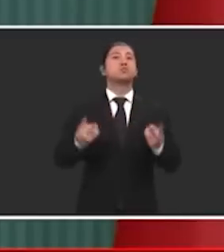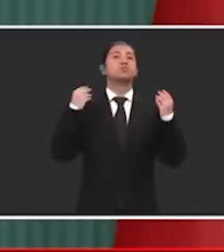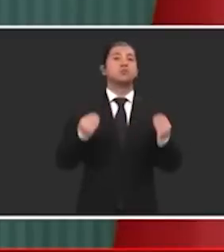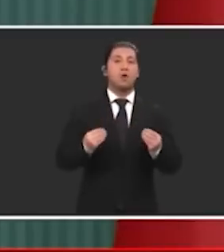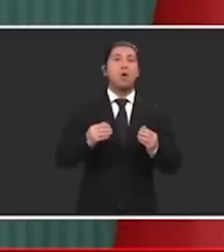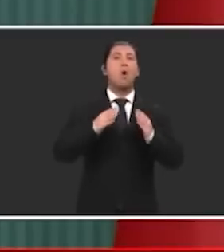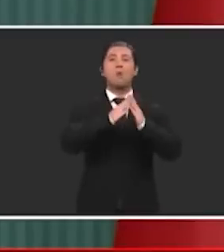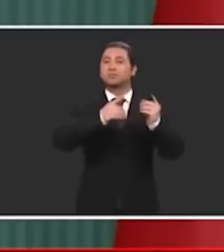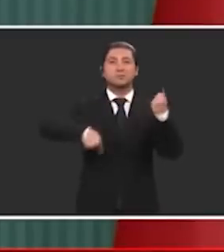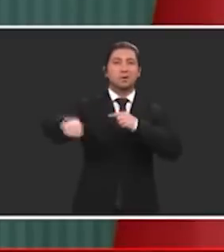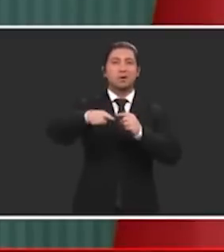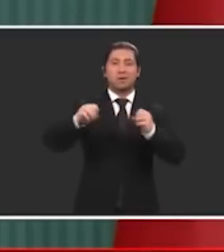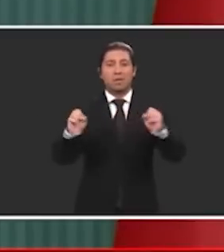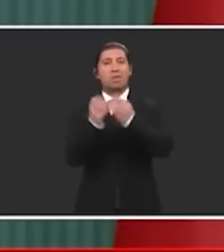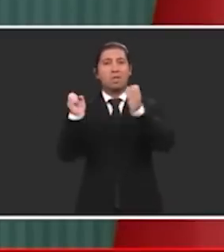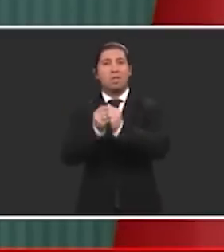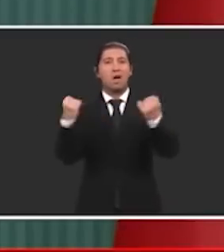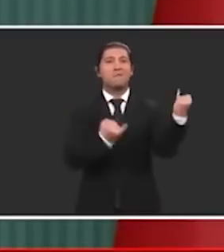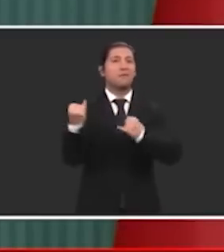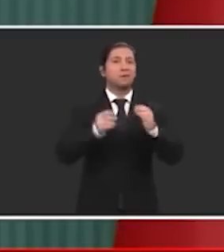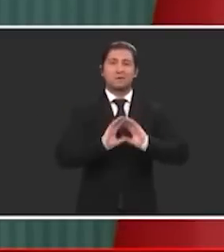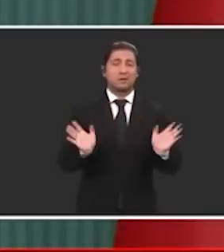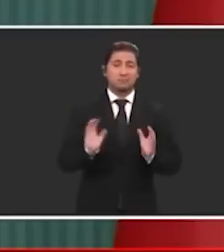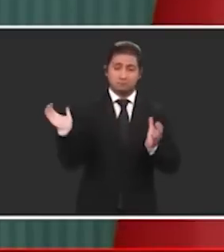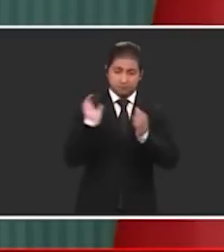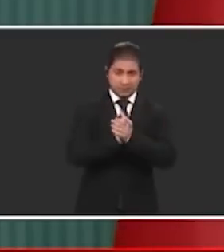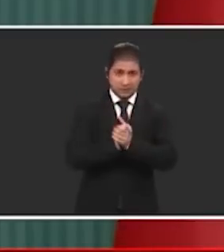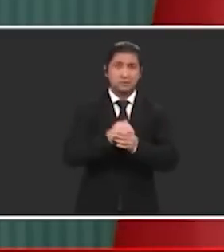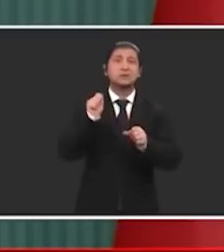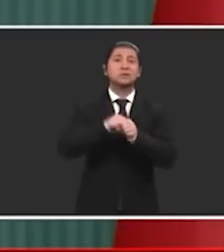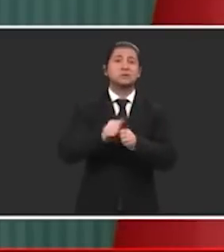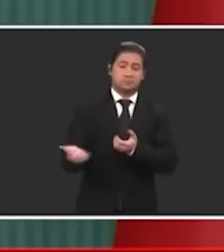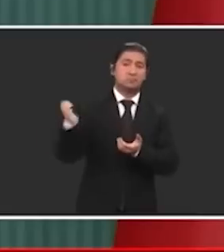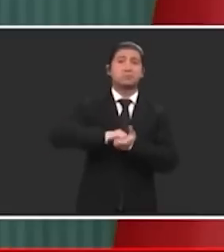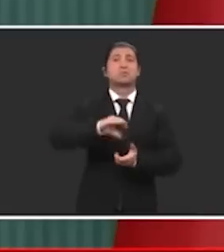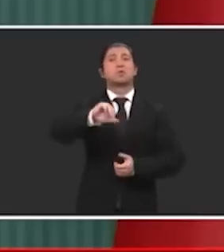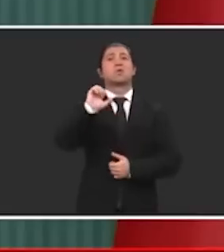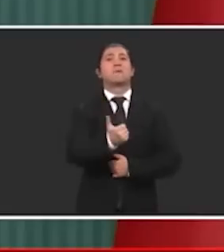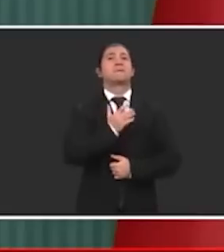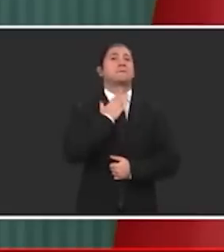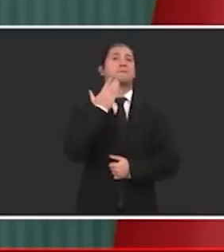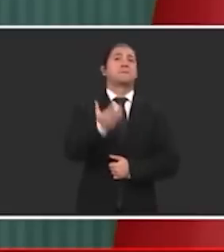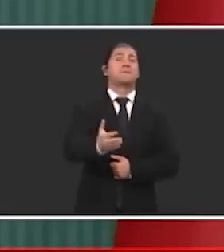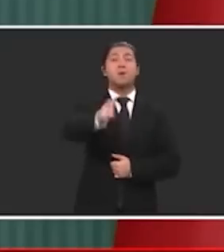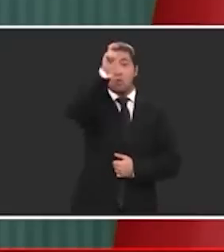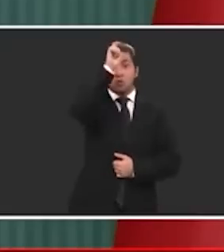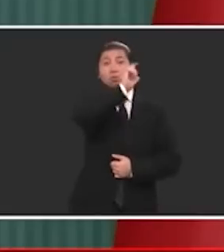komşularıyla kavgadan değil, barıştan ve işbirliğinden geçmektedir.